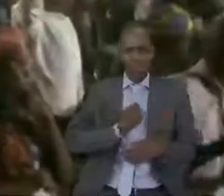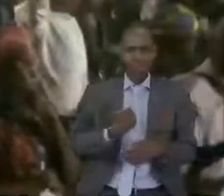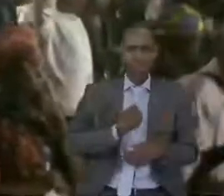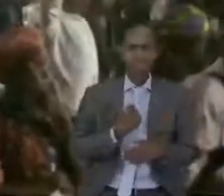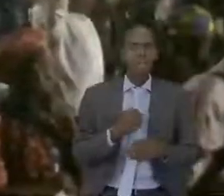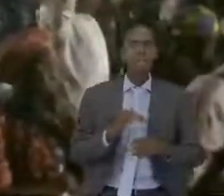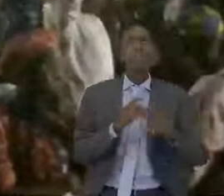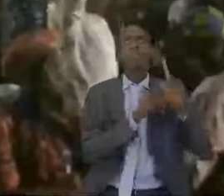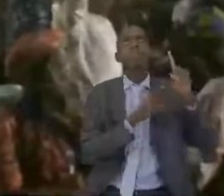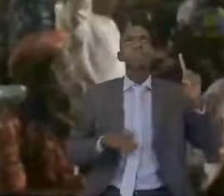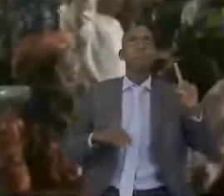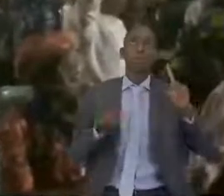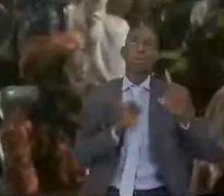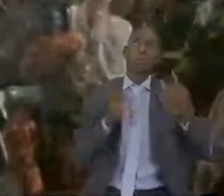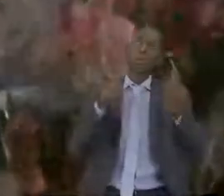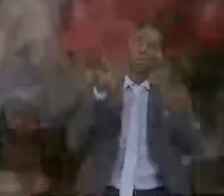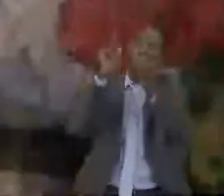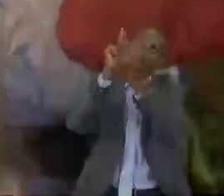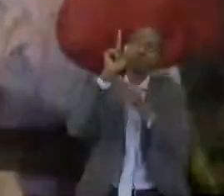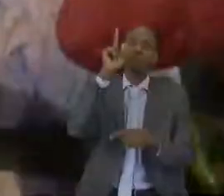Seigneur, je viens.